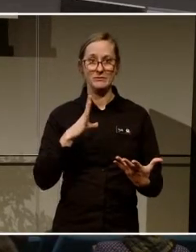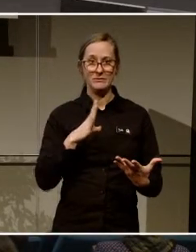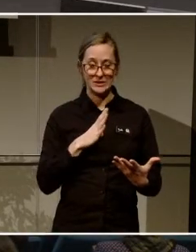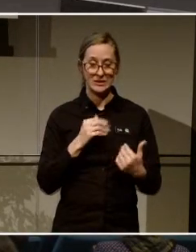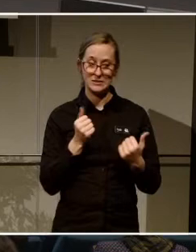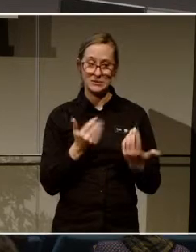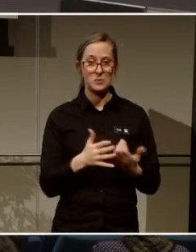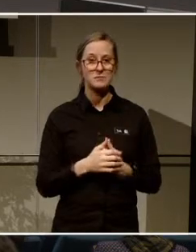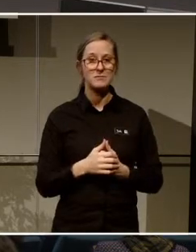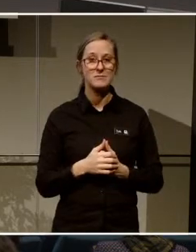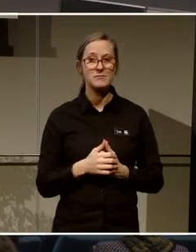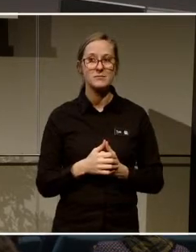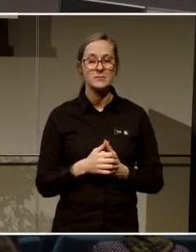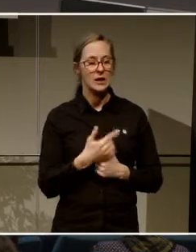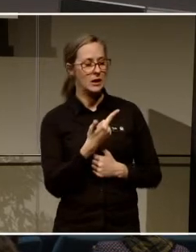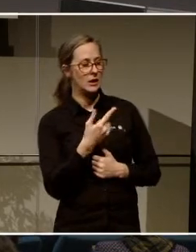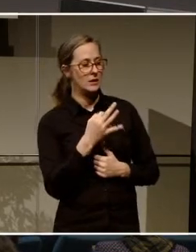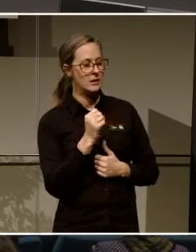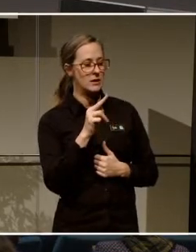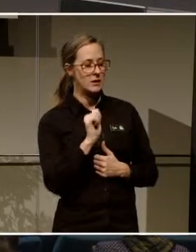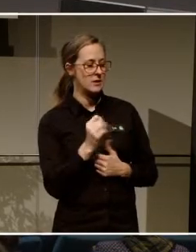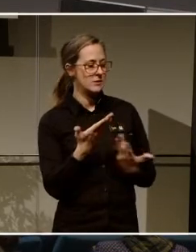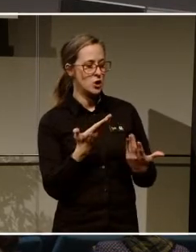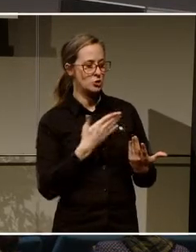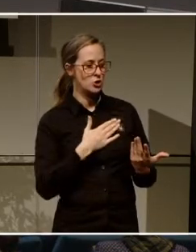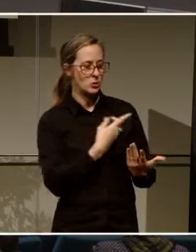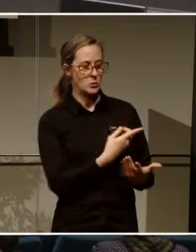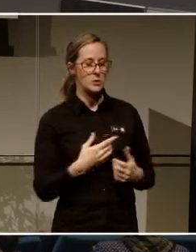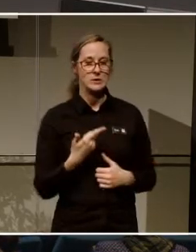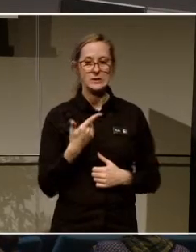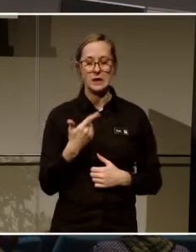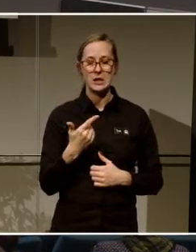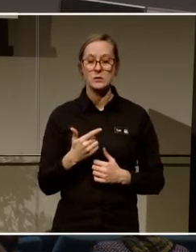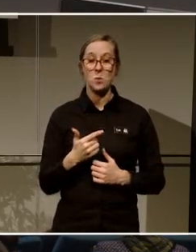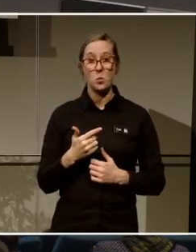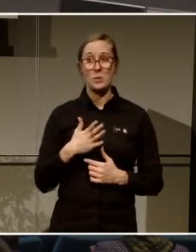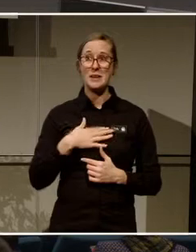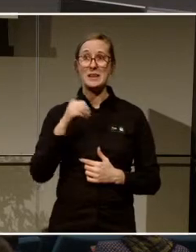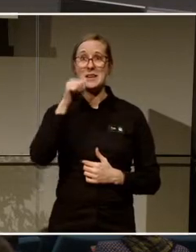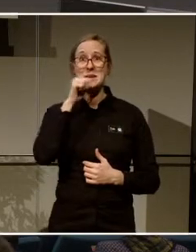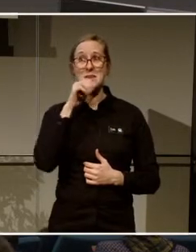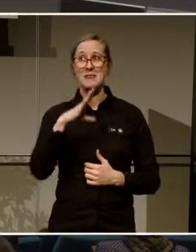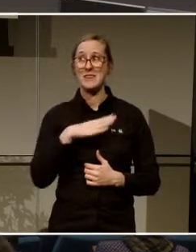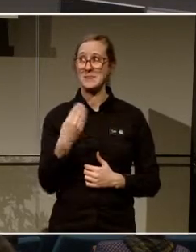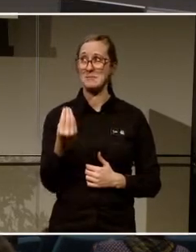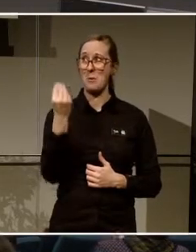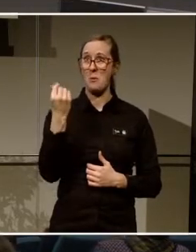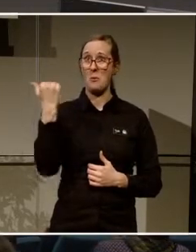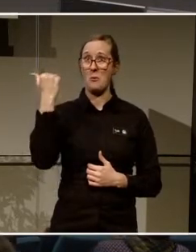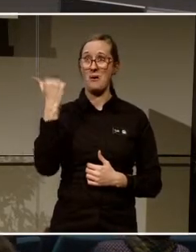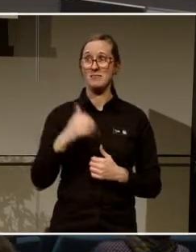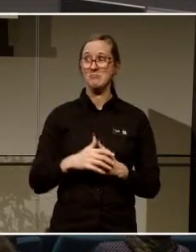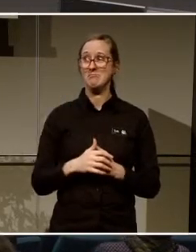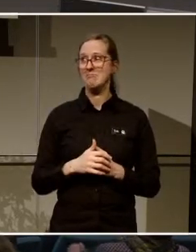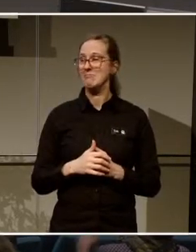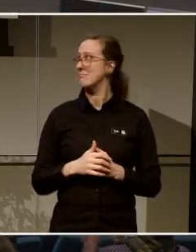Ja. Vad bra. Vad tänker du till det? Så vad tycker du att man ska göra härnäst? Nej, men jag tänker att min mailadress står bakom mig här nästan.